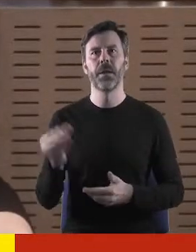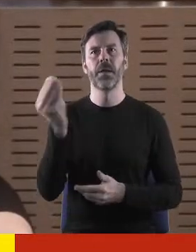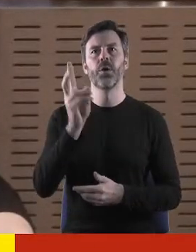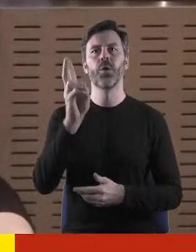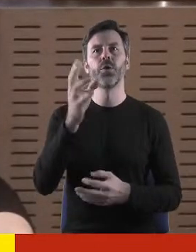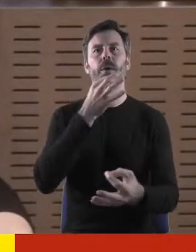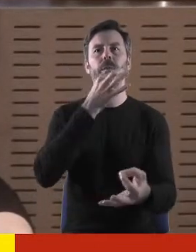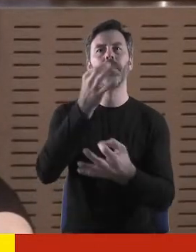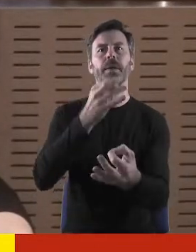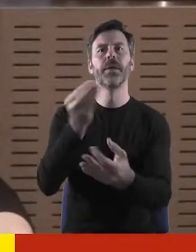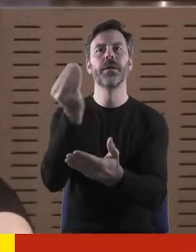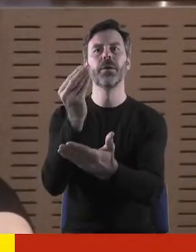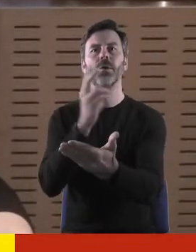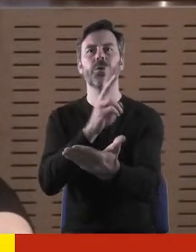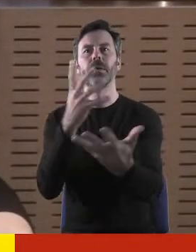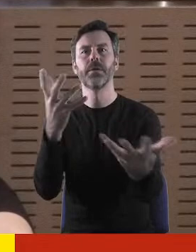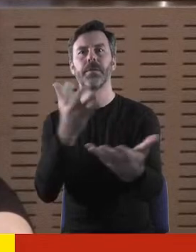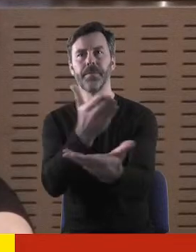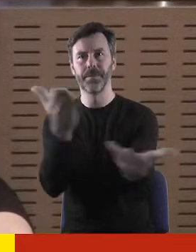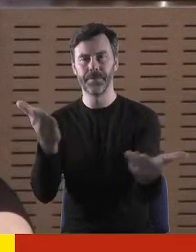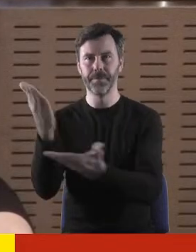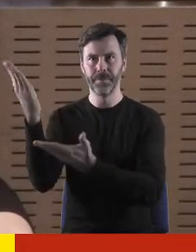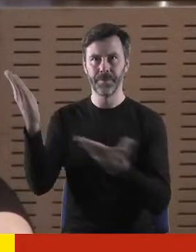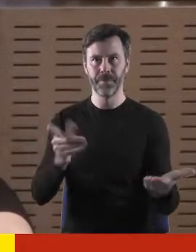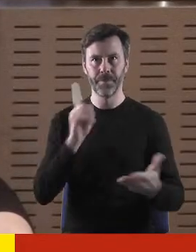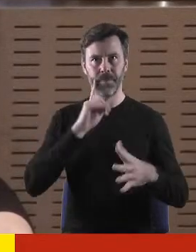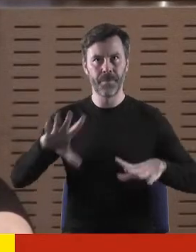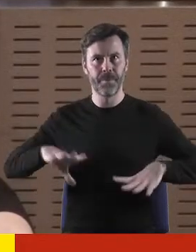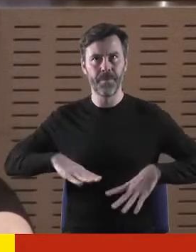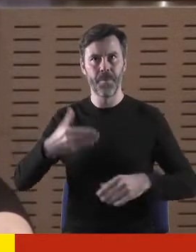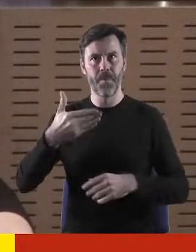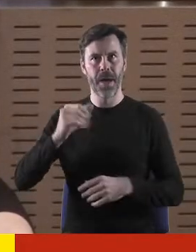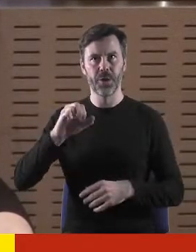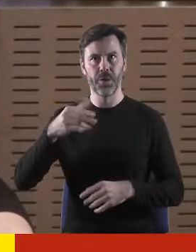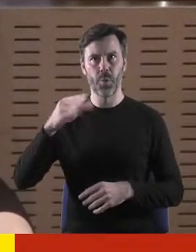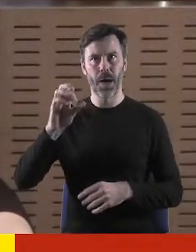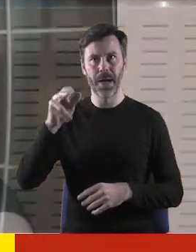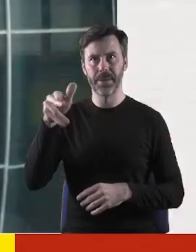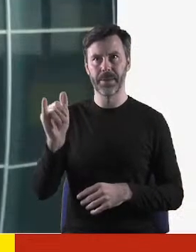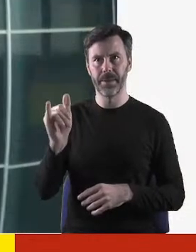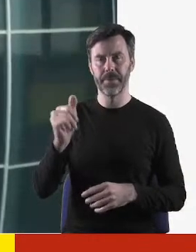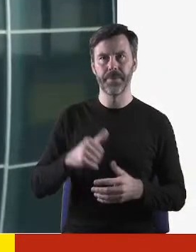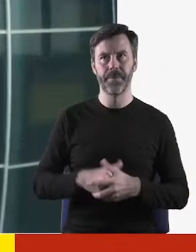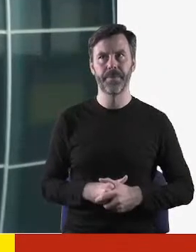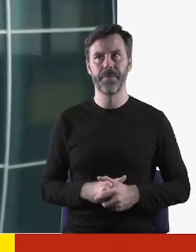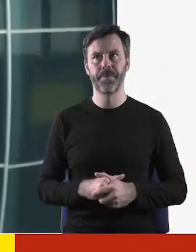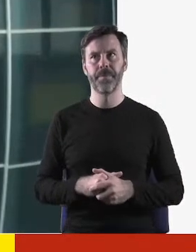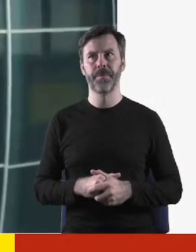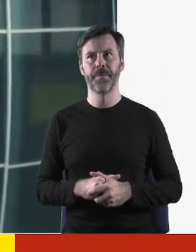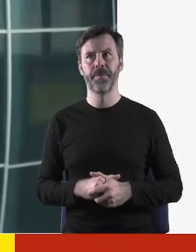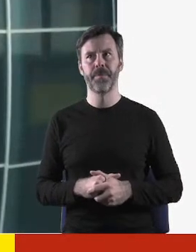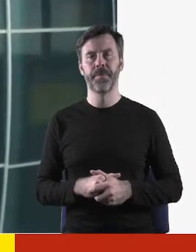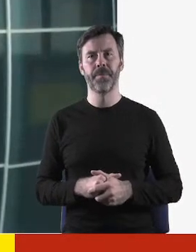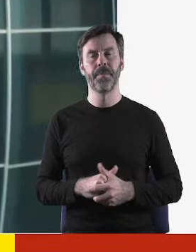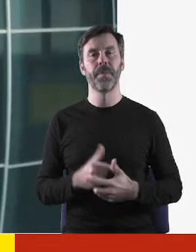radnych chciałby jeszcze zabrać głos w tym punkcie? Proszę bardzo, pan radny Marcin Bukajski. Bardzo dziękuję. Ja chciałbym jednak dopytać o